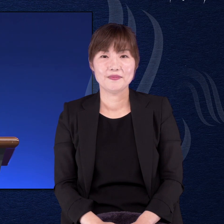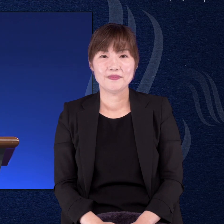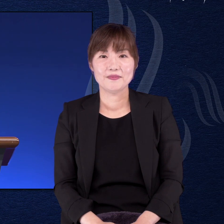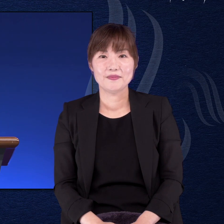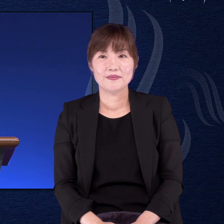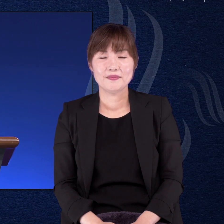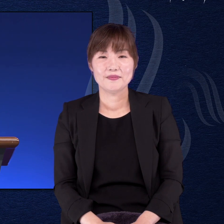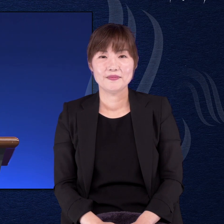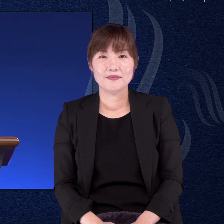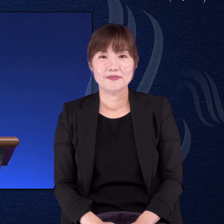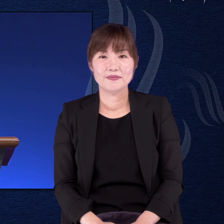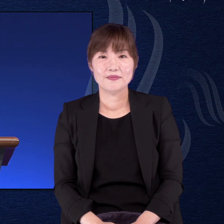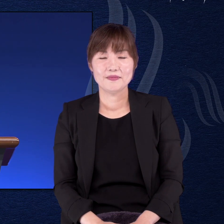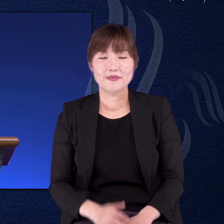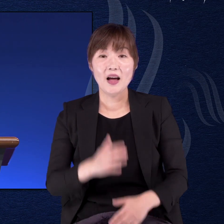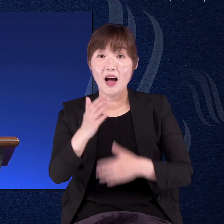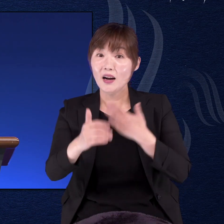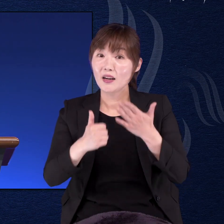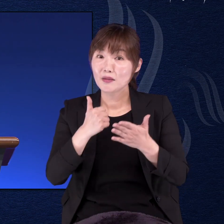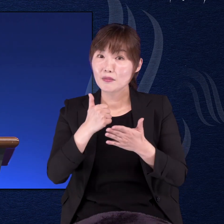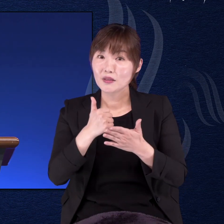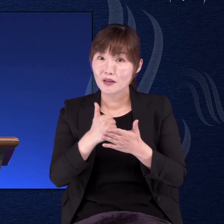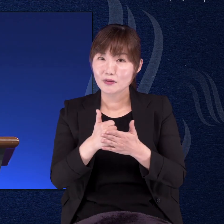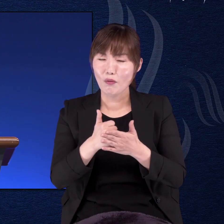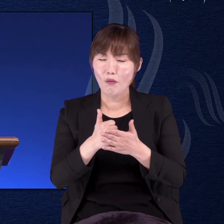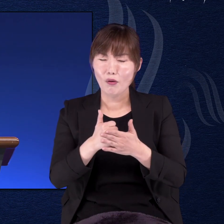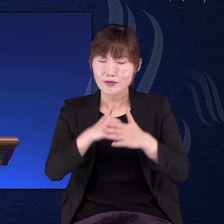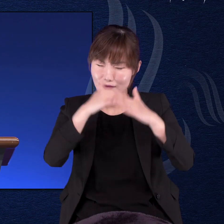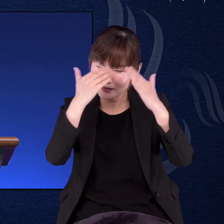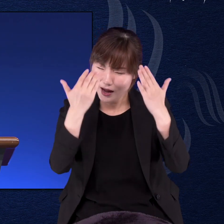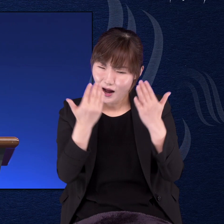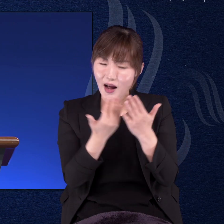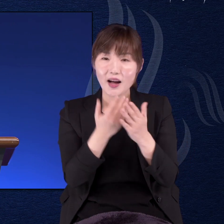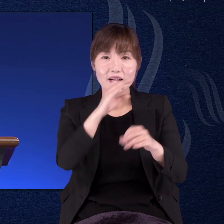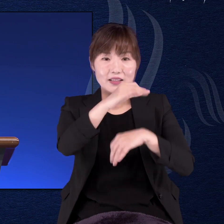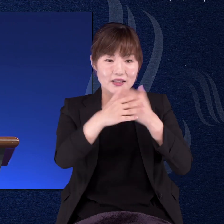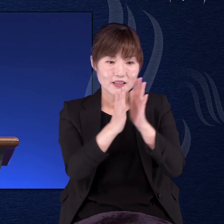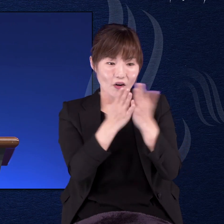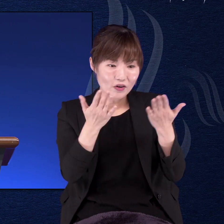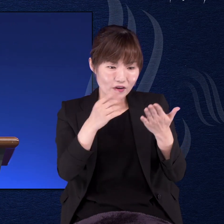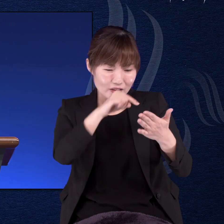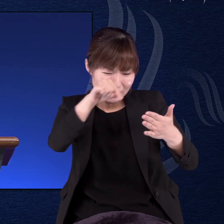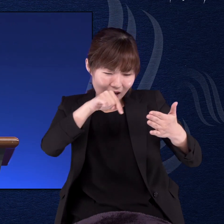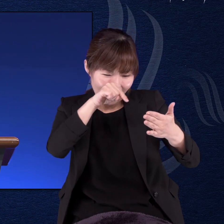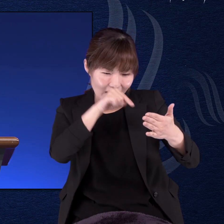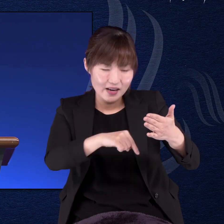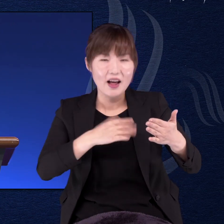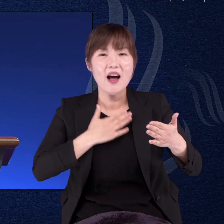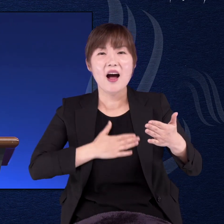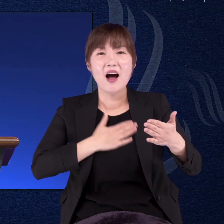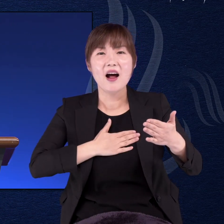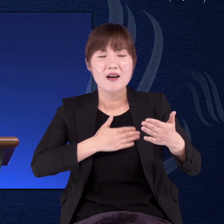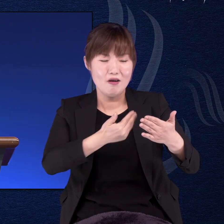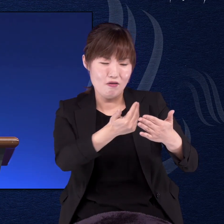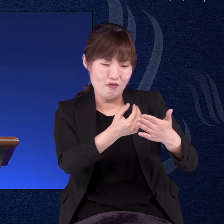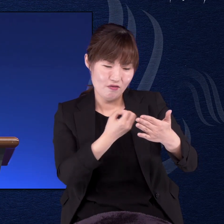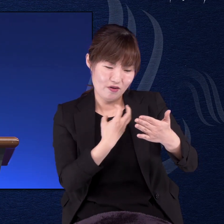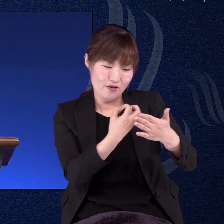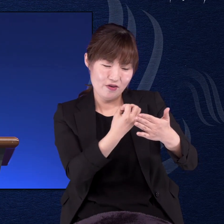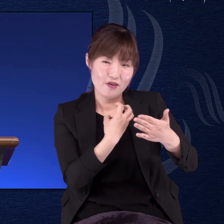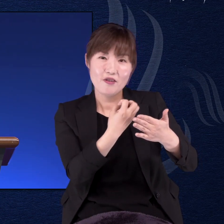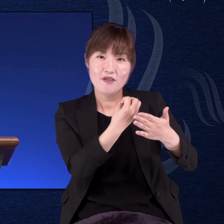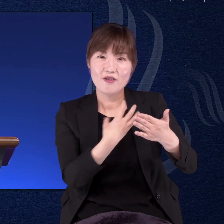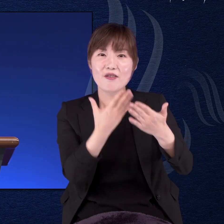어떻게 이렇게 다 알려주셨는지. 그렇게 해서 아이를 잘